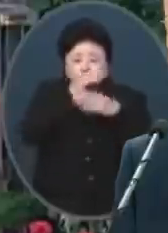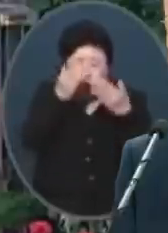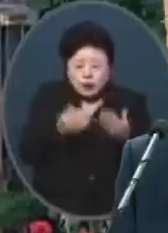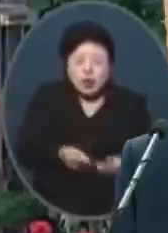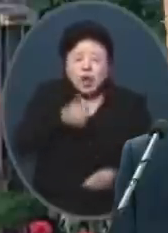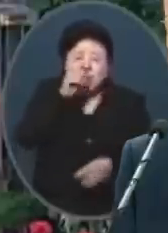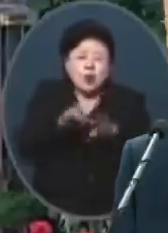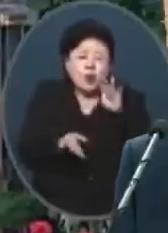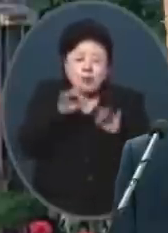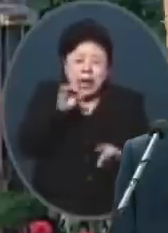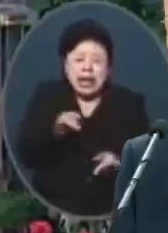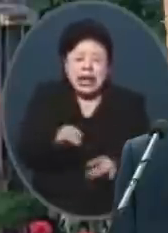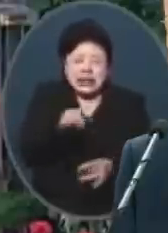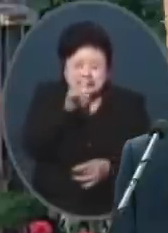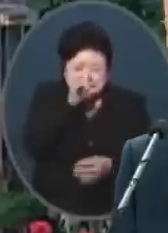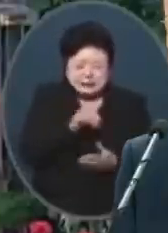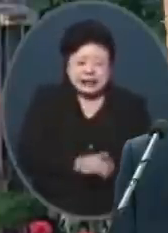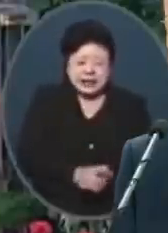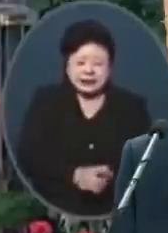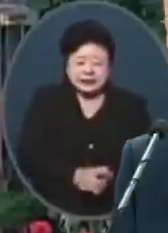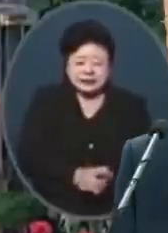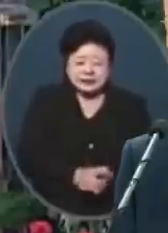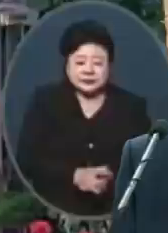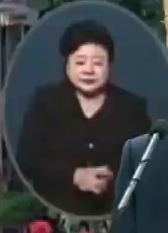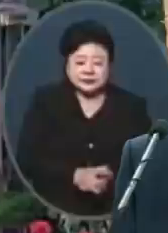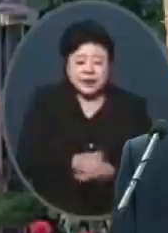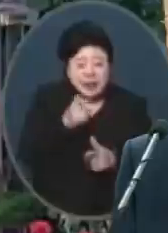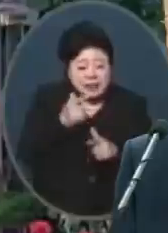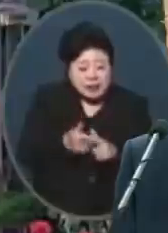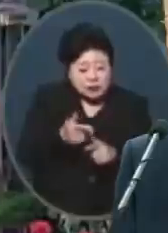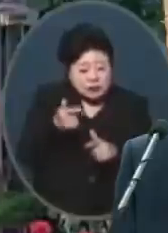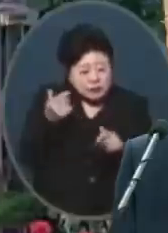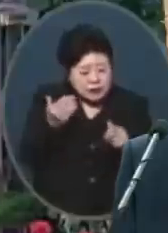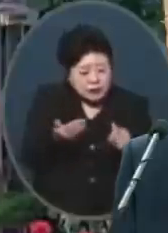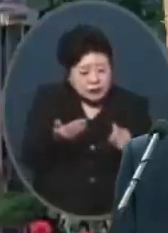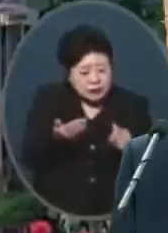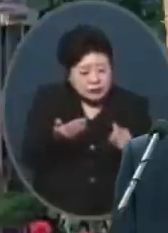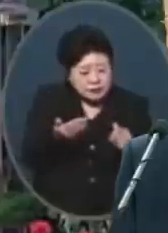멀다 목마른 인생을 살고 있습니다 예수님께서